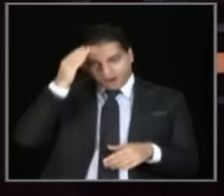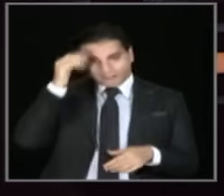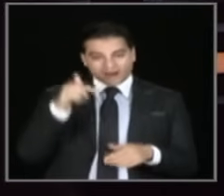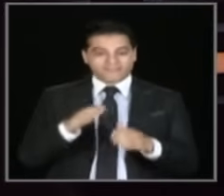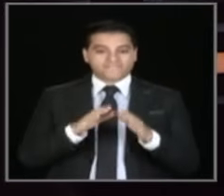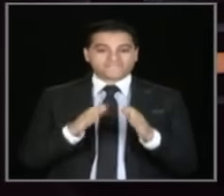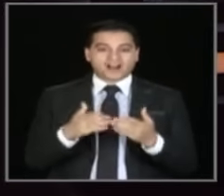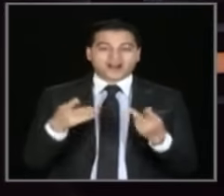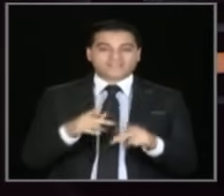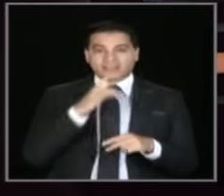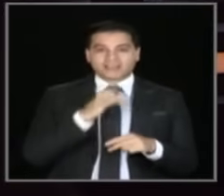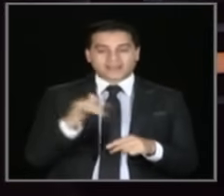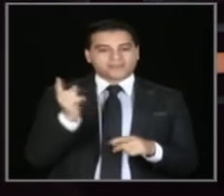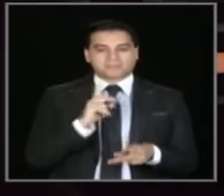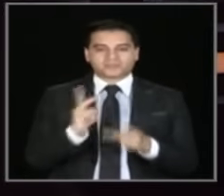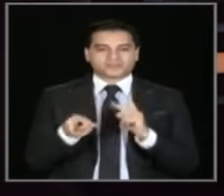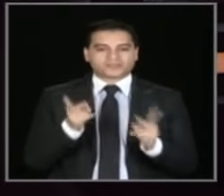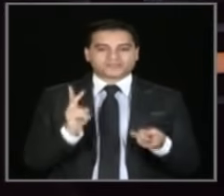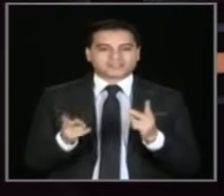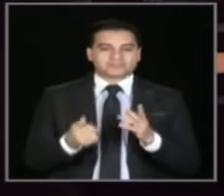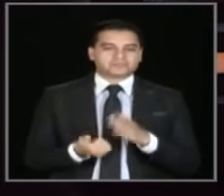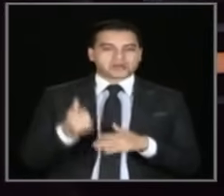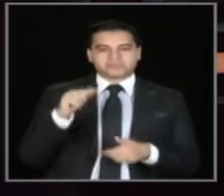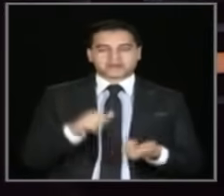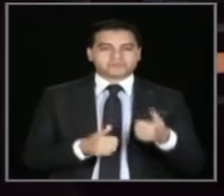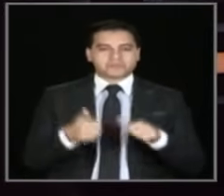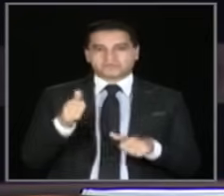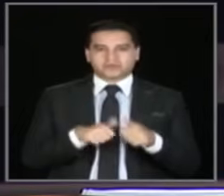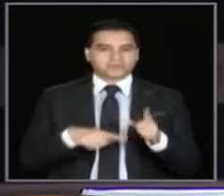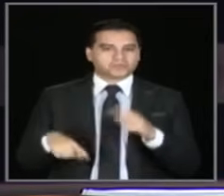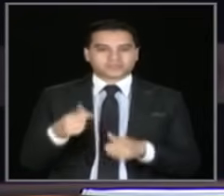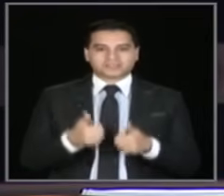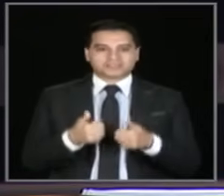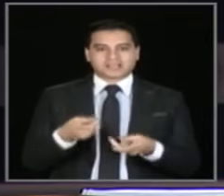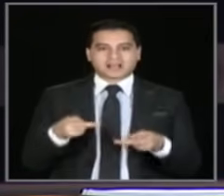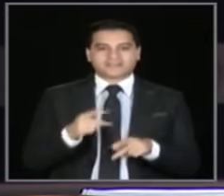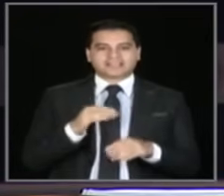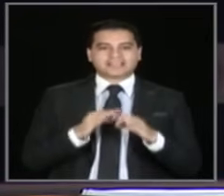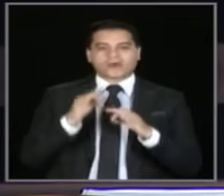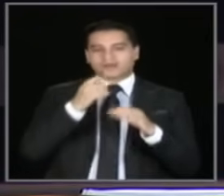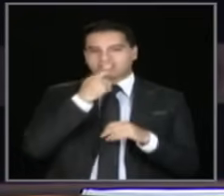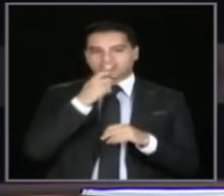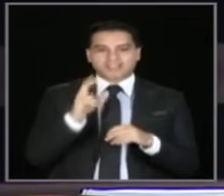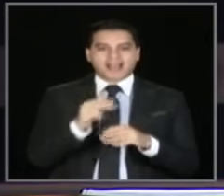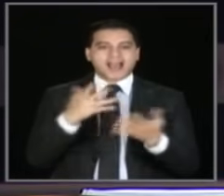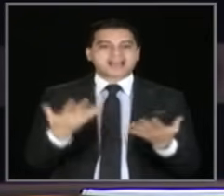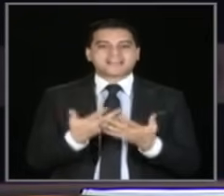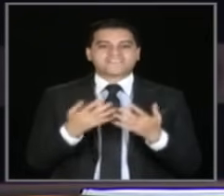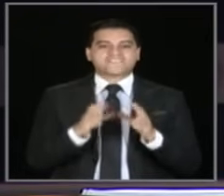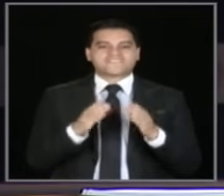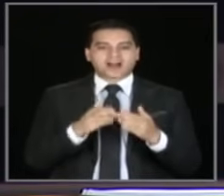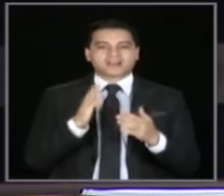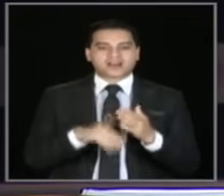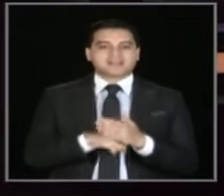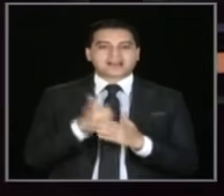واحده ثابته، عامل زي البريمير ليج كده، يعني ما تتوقعش بالظبط كده. احنا زي الدوري الانجليزي، اي فريق